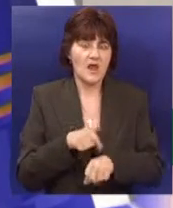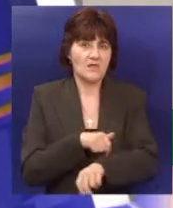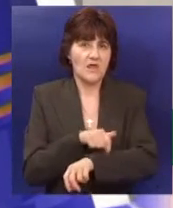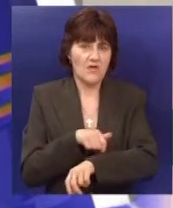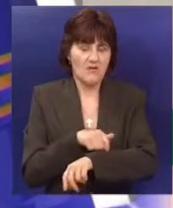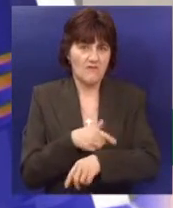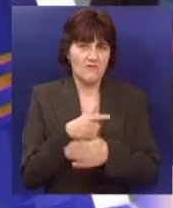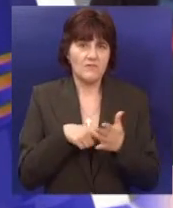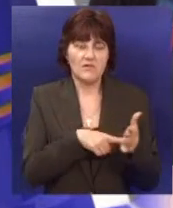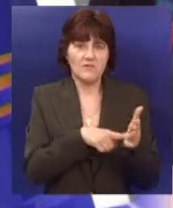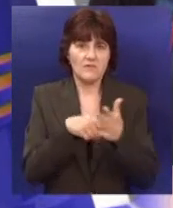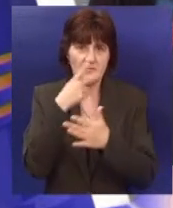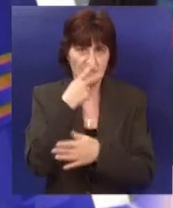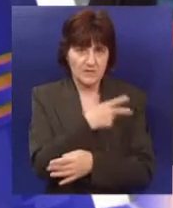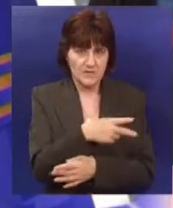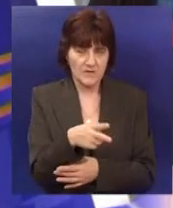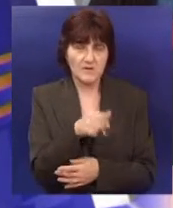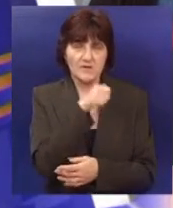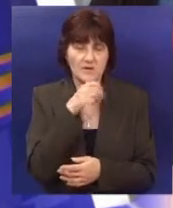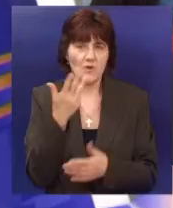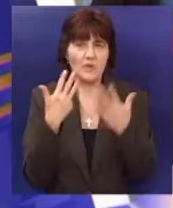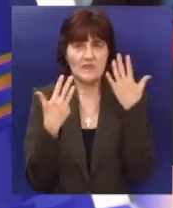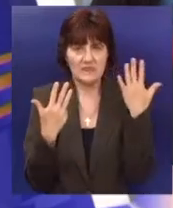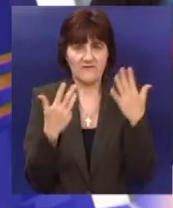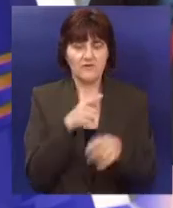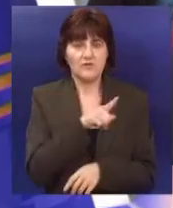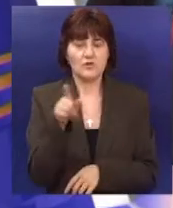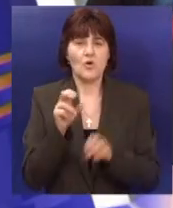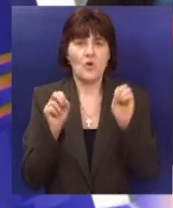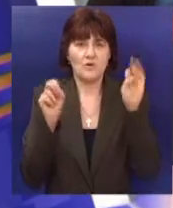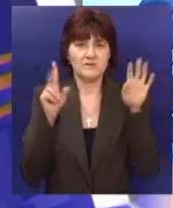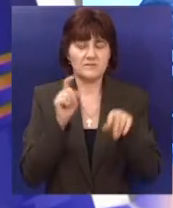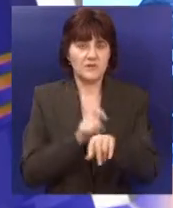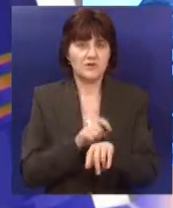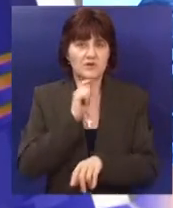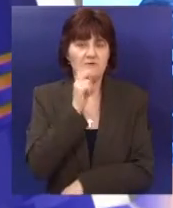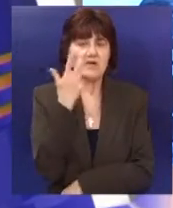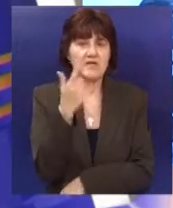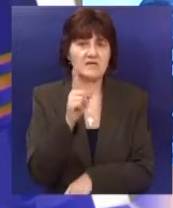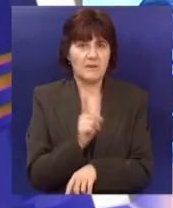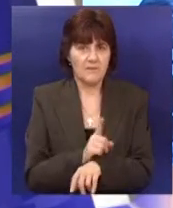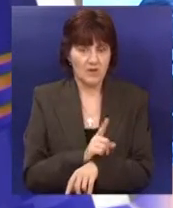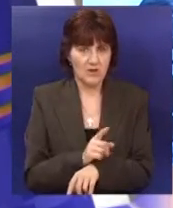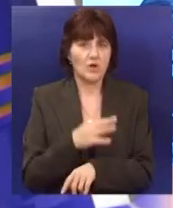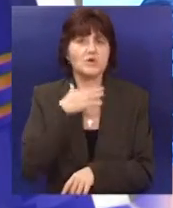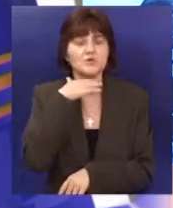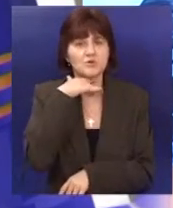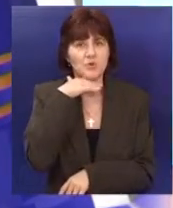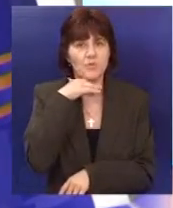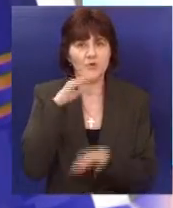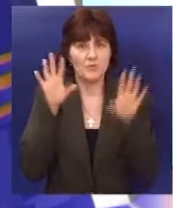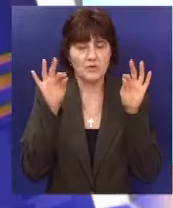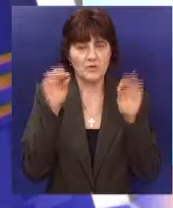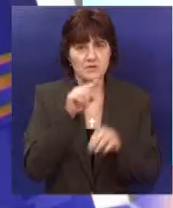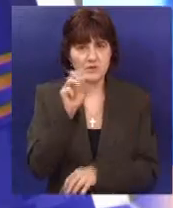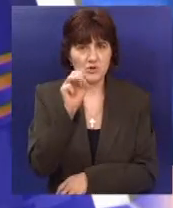Radno vreme galerije dr. Vinko Perčić, gde su dela izložena, je od 9 do 18 časova i 30 minuta radnim danima, a